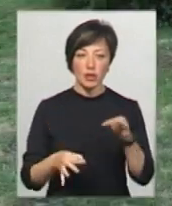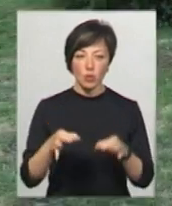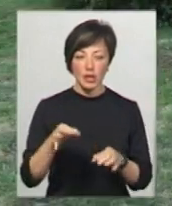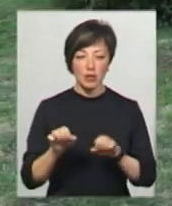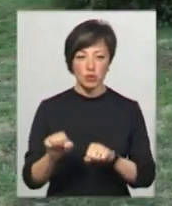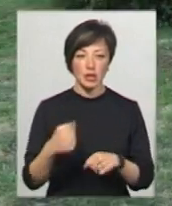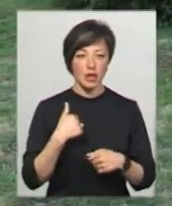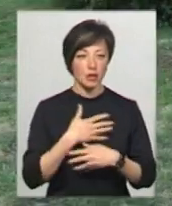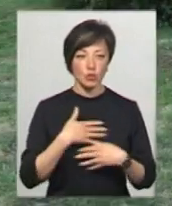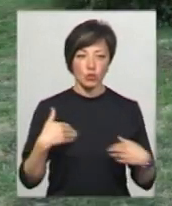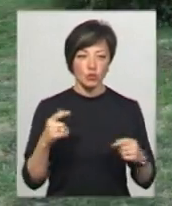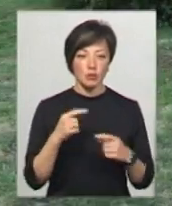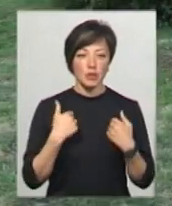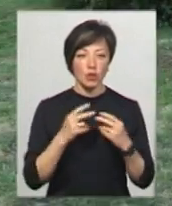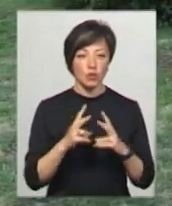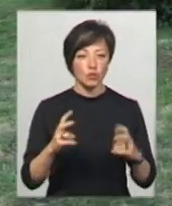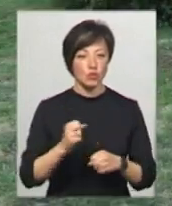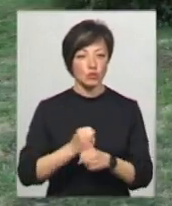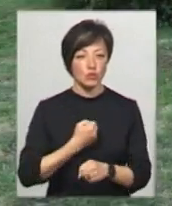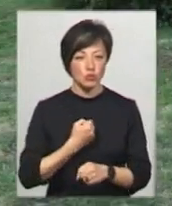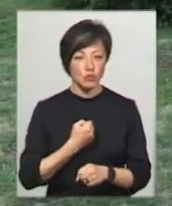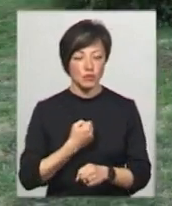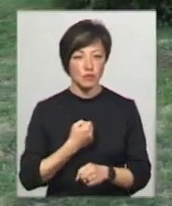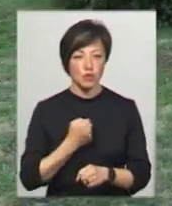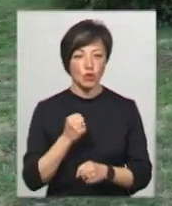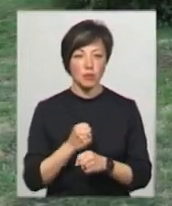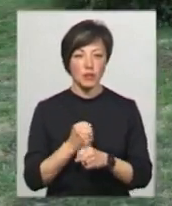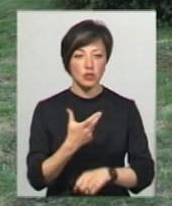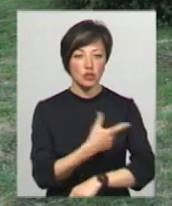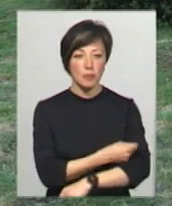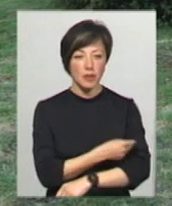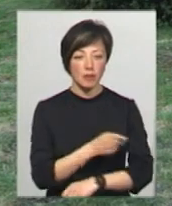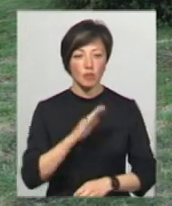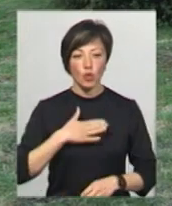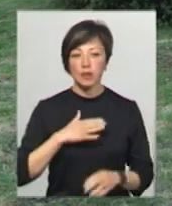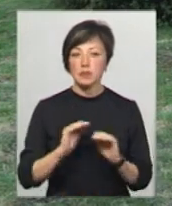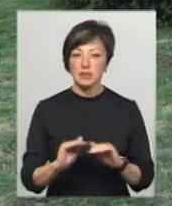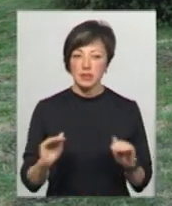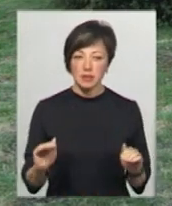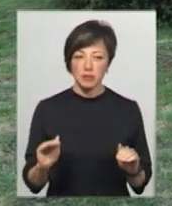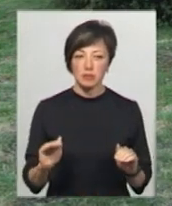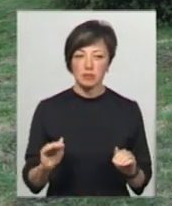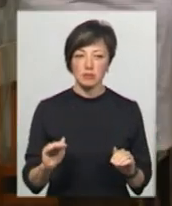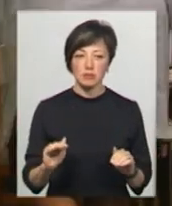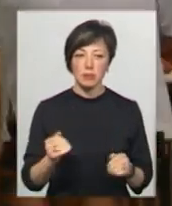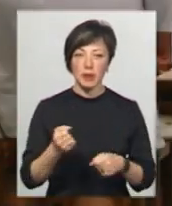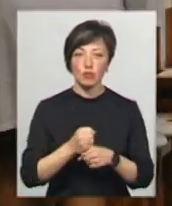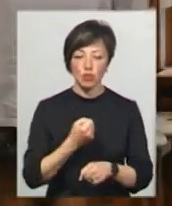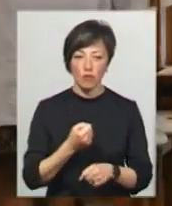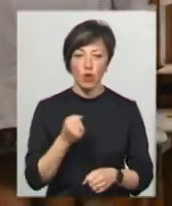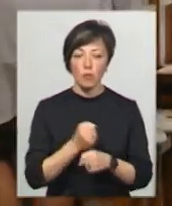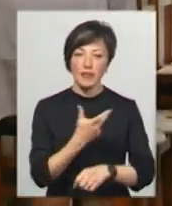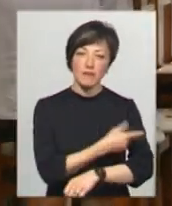Я не хочу, щоб мене хтось змушував робити щеплення моїм дітям примусово.